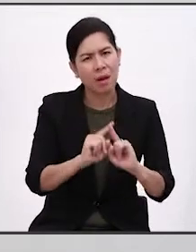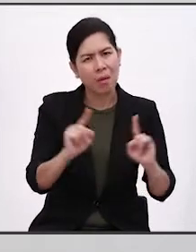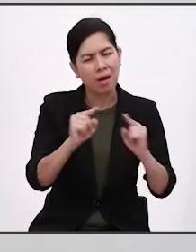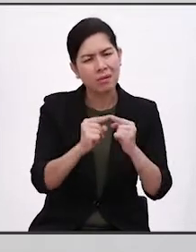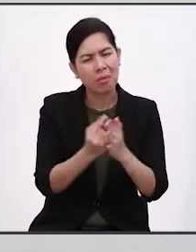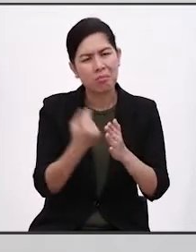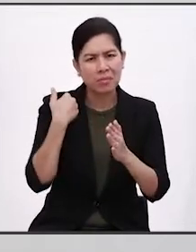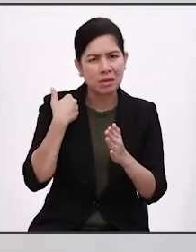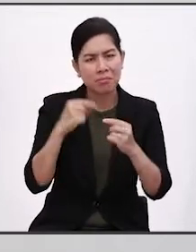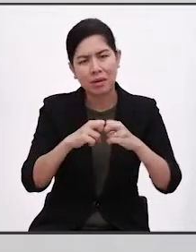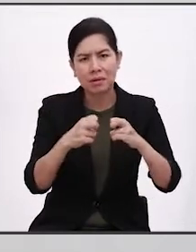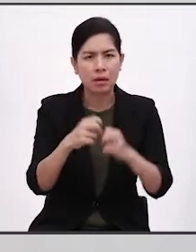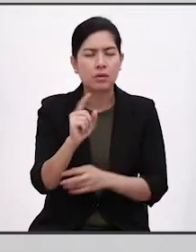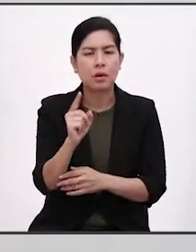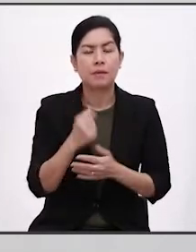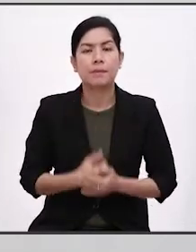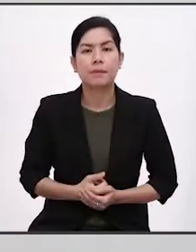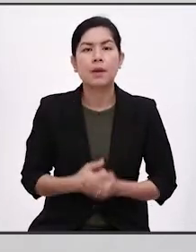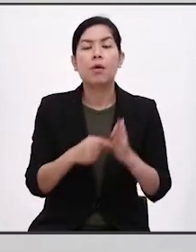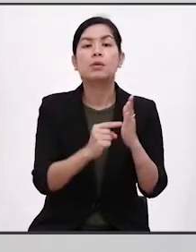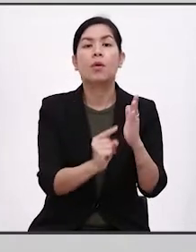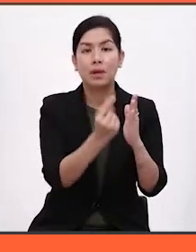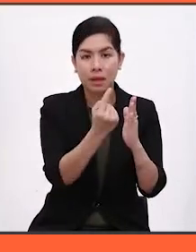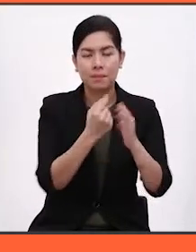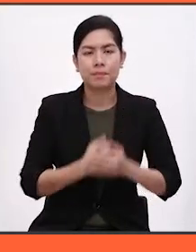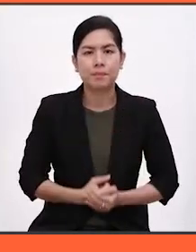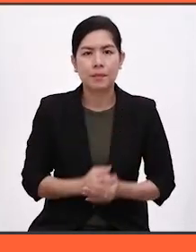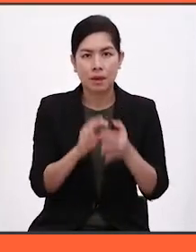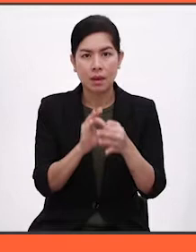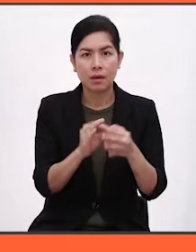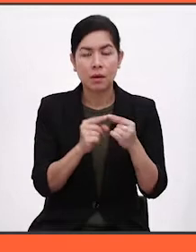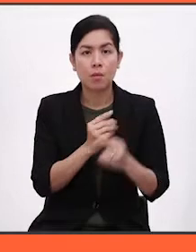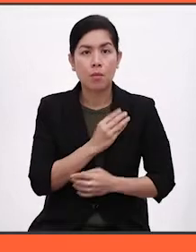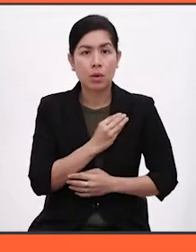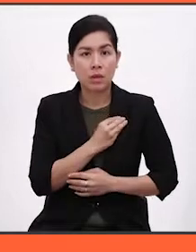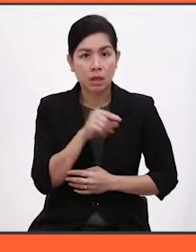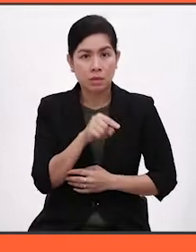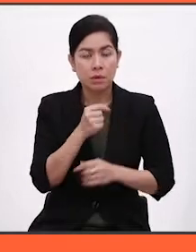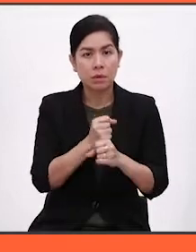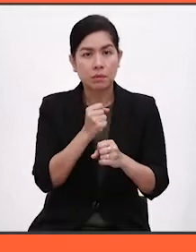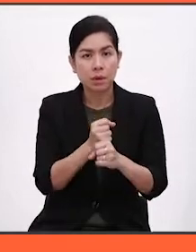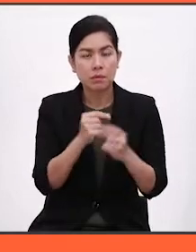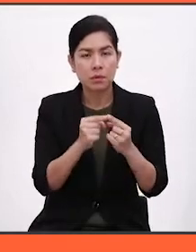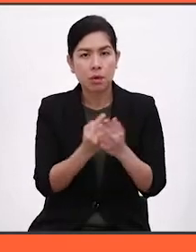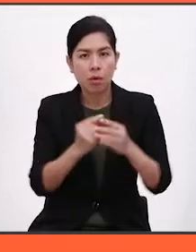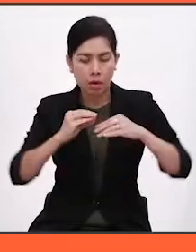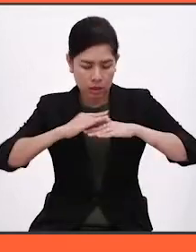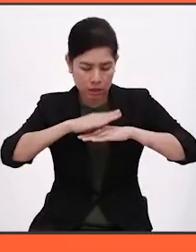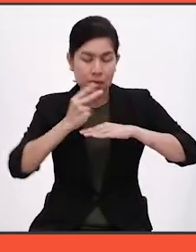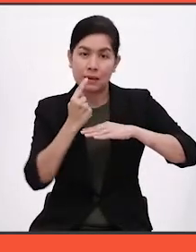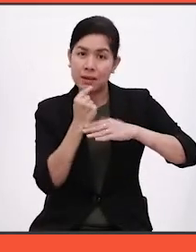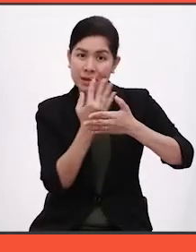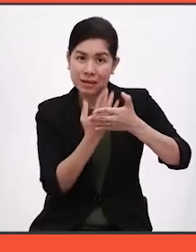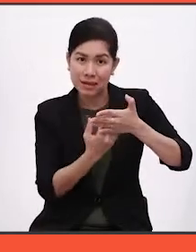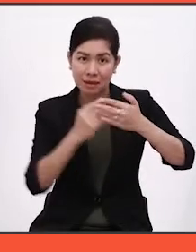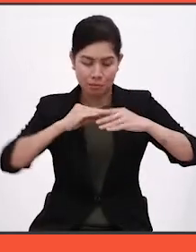คอะไรยังไงคะ ได้นะครับก็ต้องตั้งต้นก่อนนะครับว่าหัวใจเนี่ยเป็นกล้ามเนื้อที่ทำหน้าที่สูบฉีดเลือดไปเลี้ยงส่วนต่างๆของร่างกายนะครับ